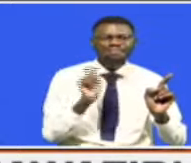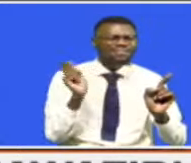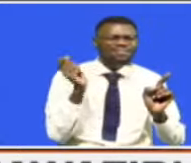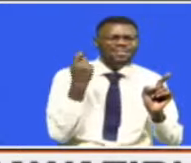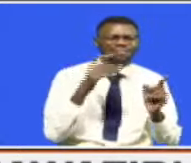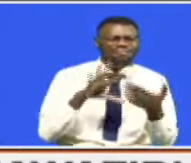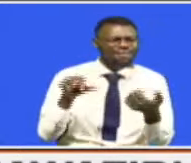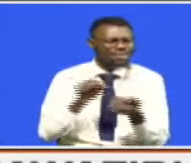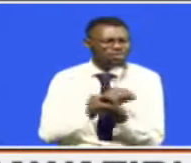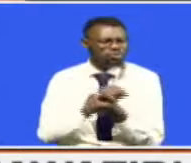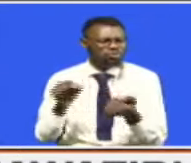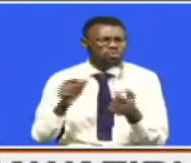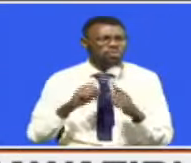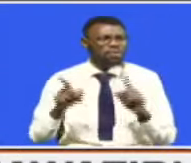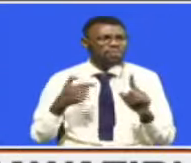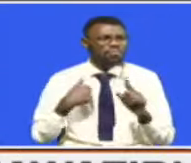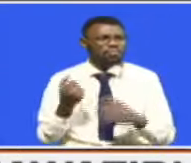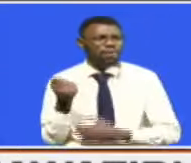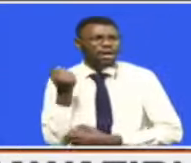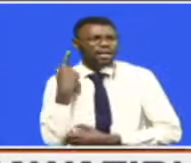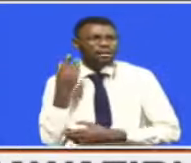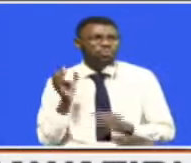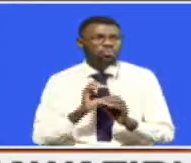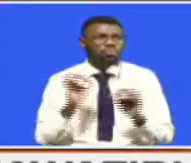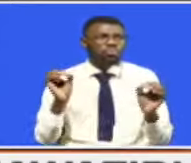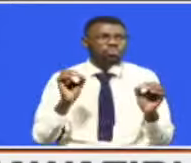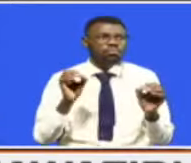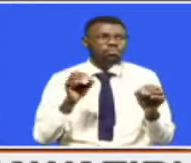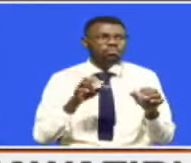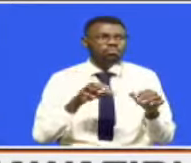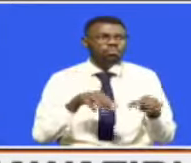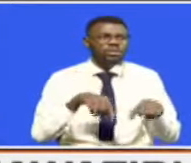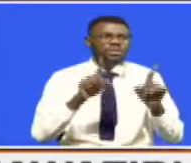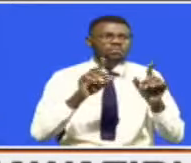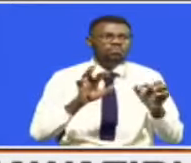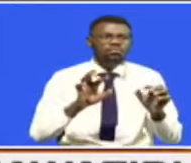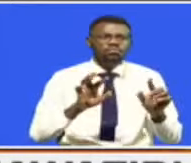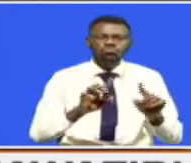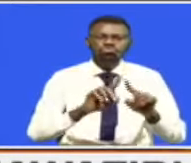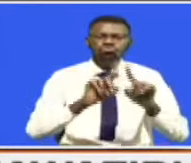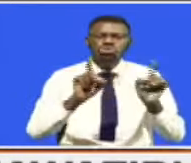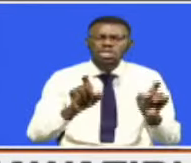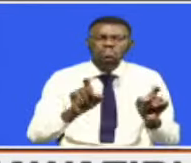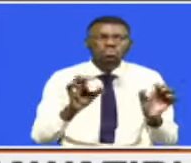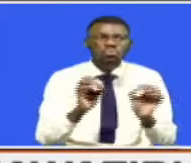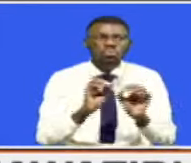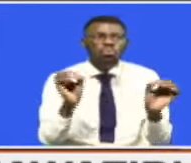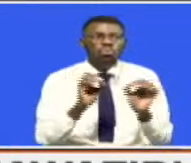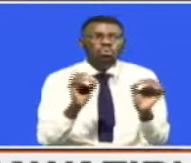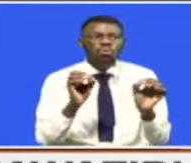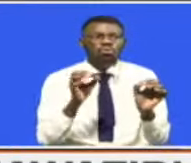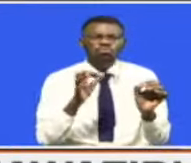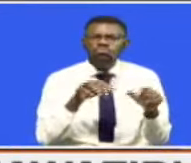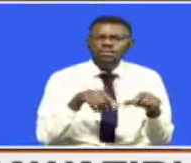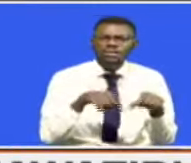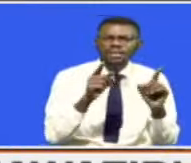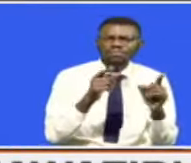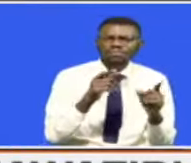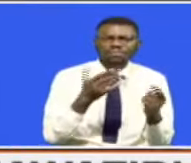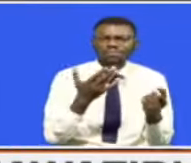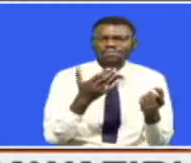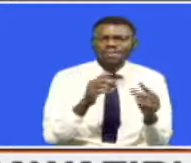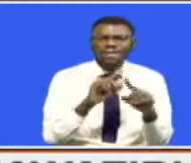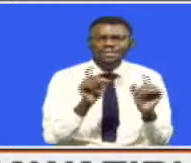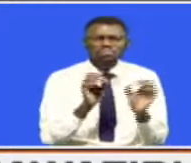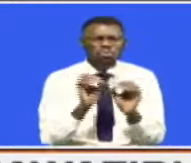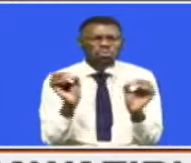Sasa mimi nasidwa, mtu amefanya hata hakufanya exam, alienda katika akaambiwa inafanywa pale akafukuzwa. Huyo ndiye